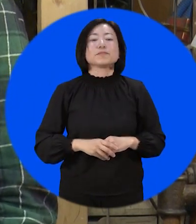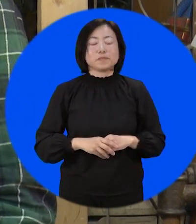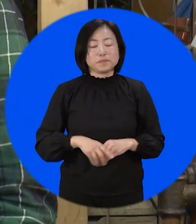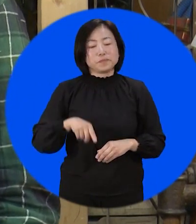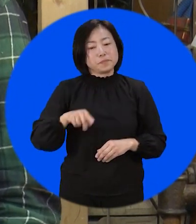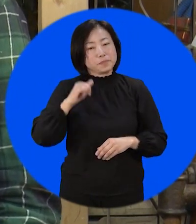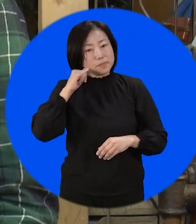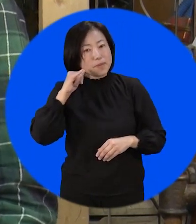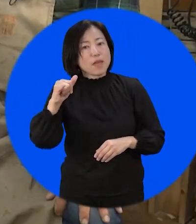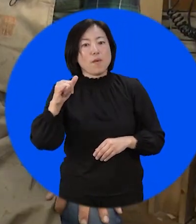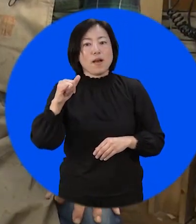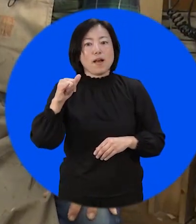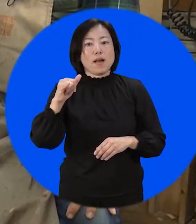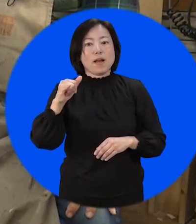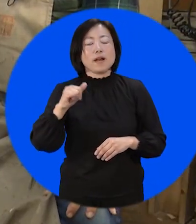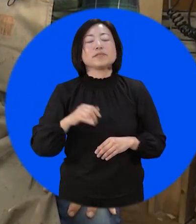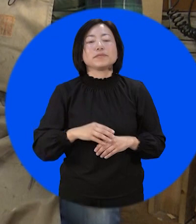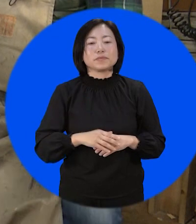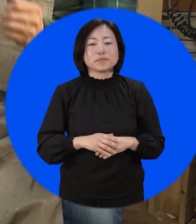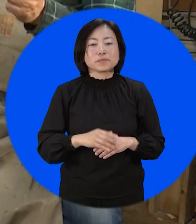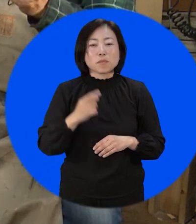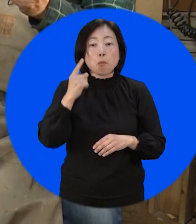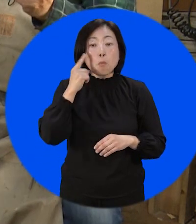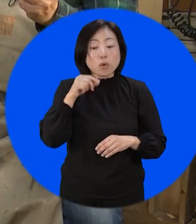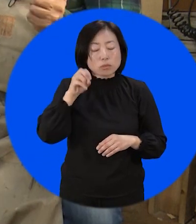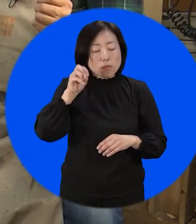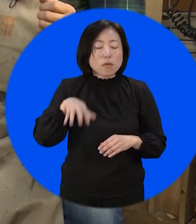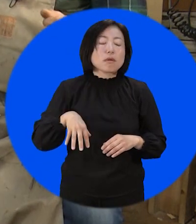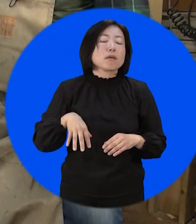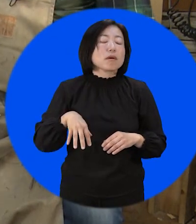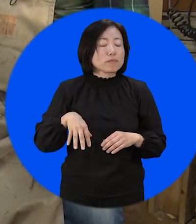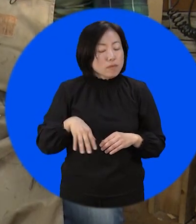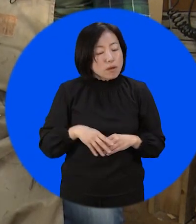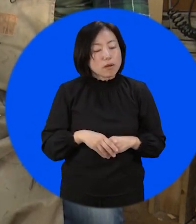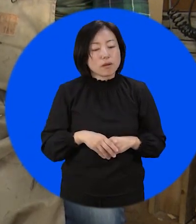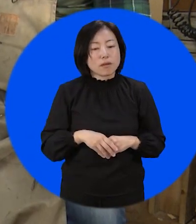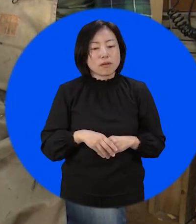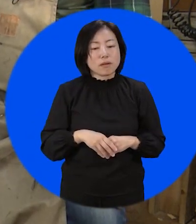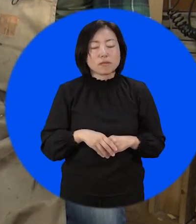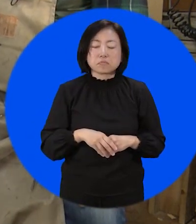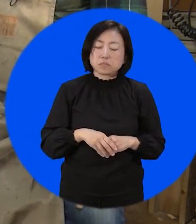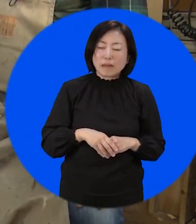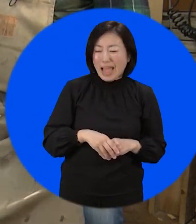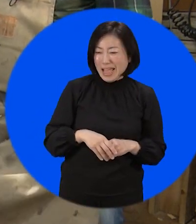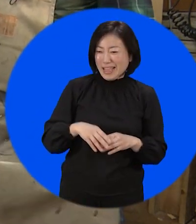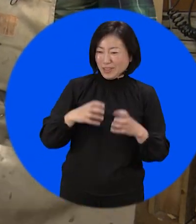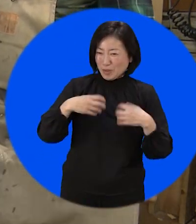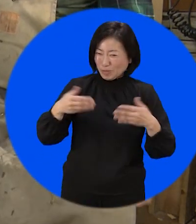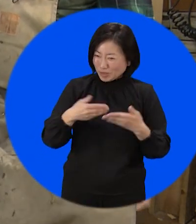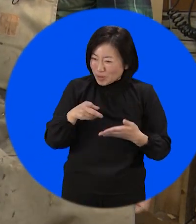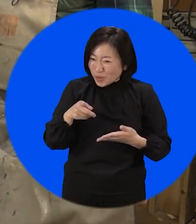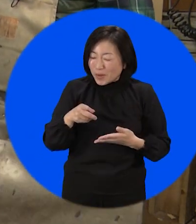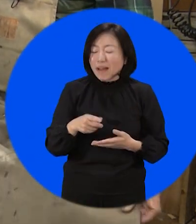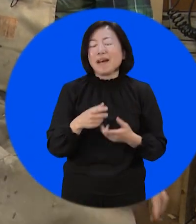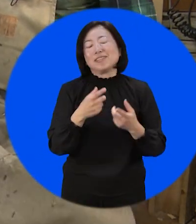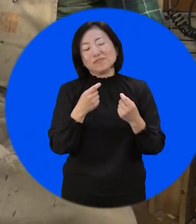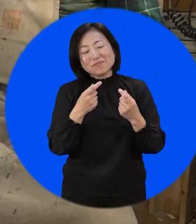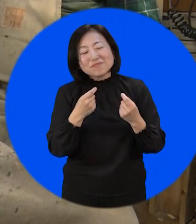そこに電話した。もうその新聞見てなかったら、そこには行かなかった。 動物園行ってたわけです ね。動物園